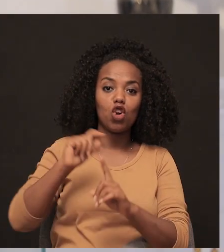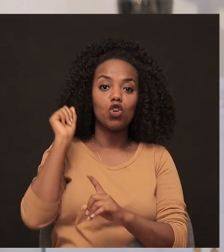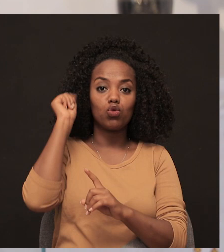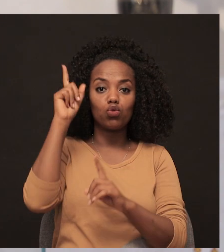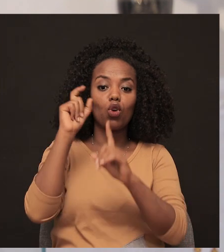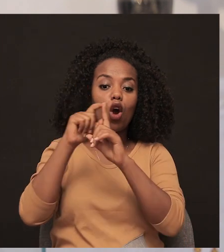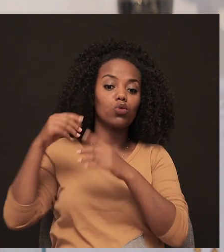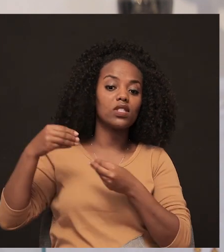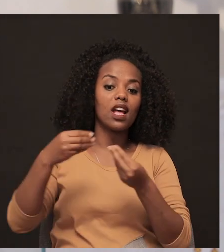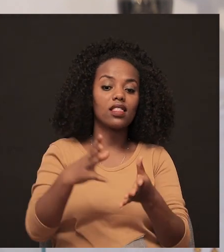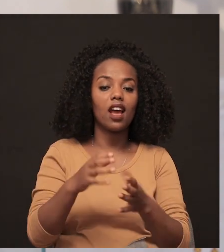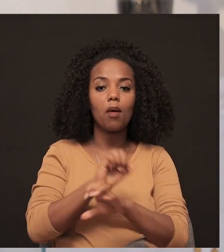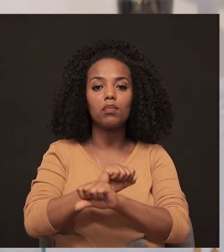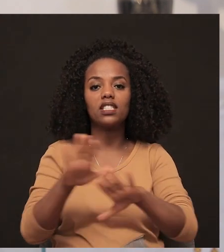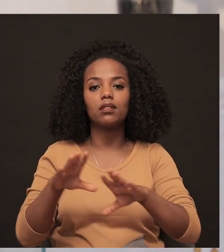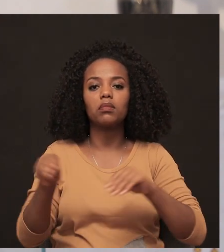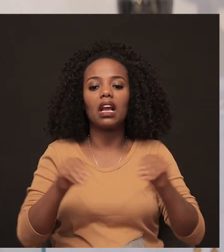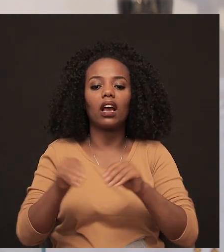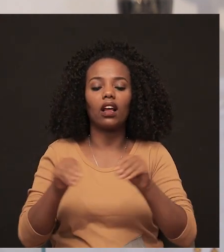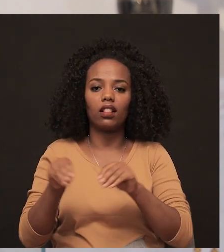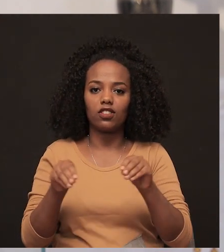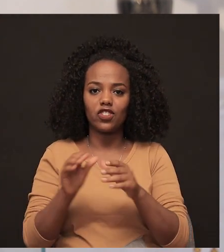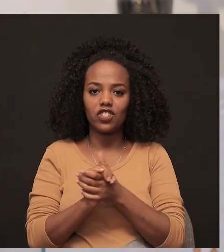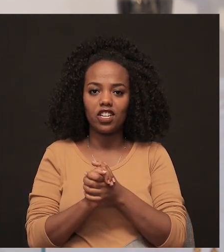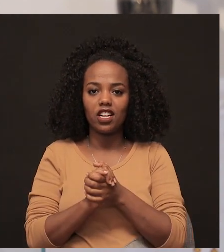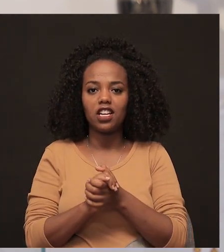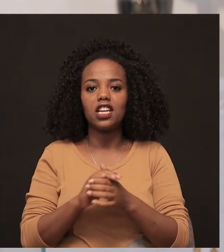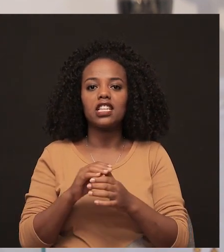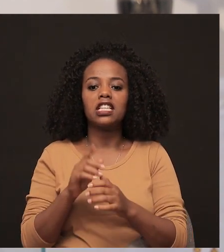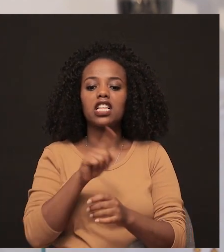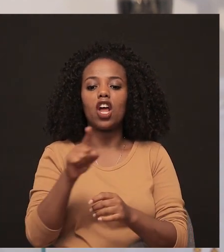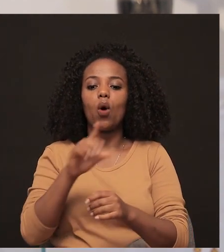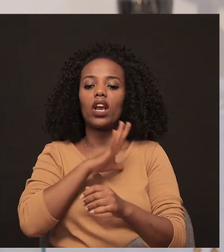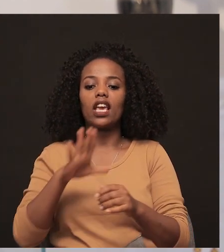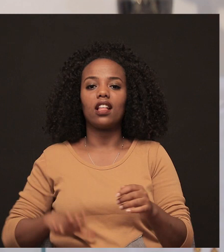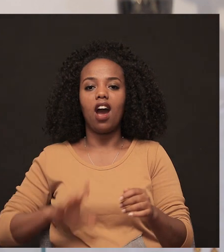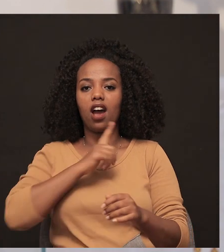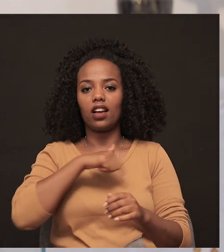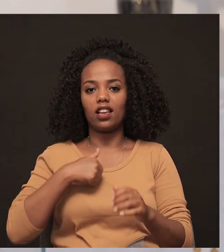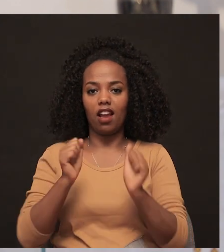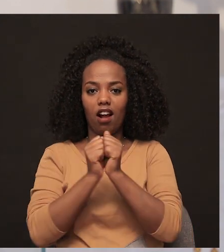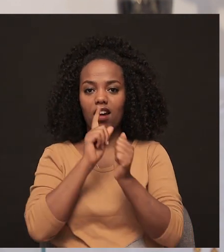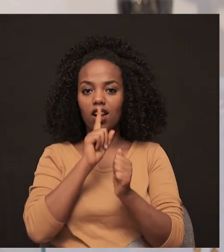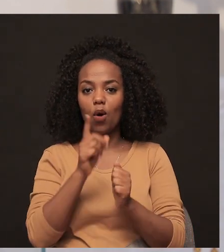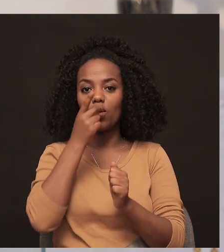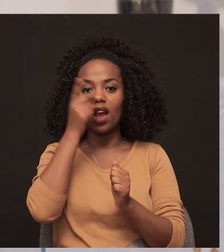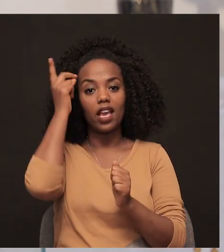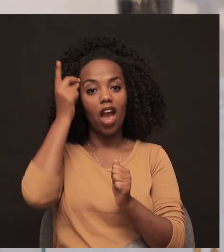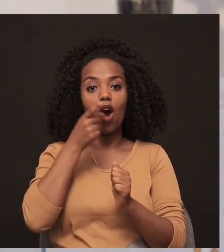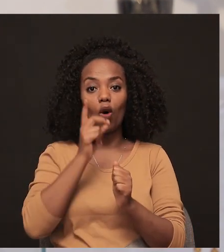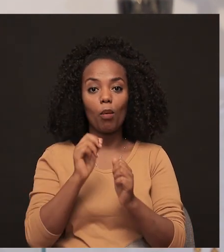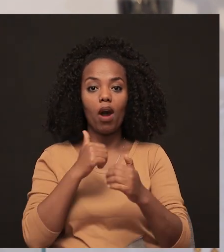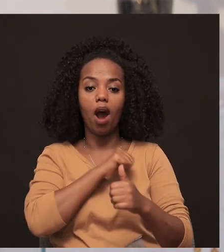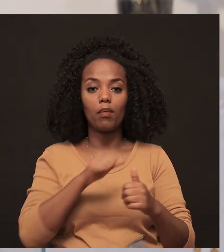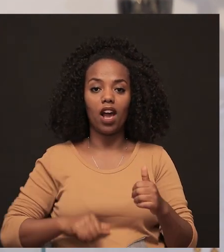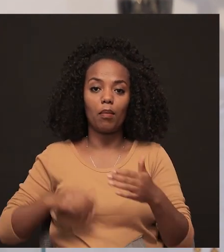ቃሉን ሰጠ፣ ምድርም ተንቀጠቀጠች። የሰራዊት ጌታ ከኛ ጋር ነው፣ ያዕቆብ አምላክ መጠጊያችን